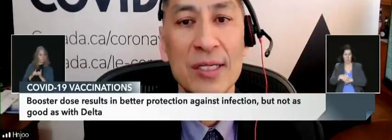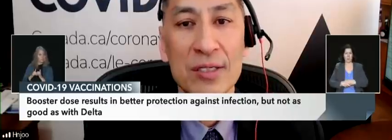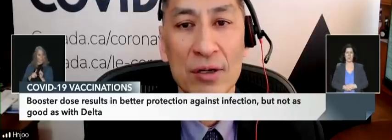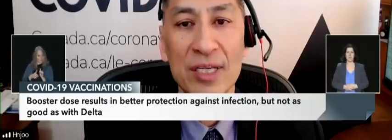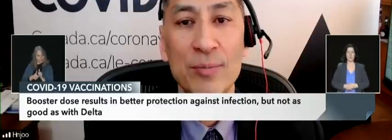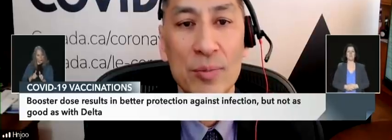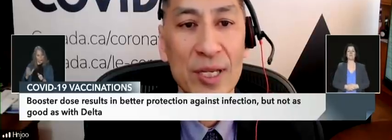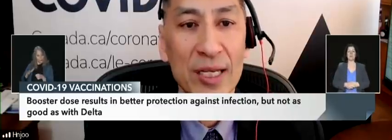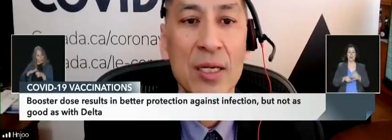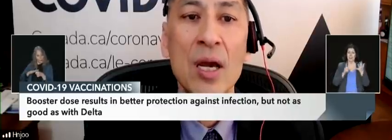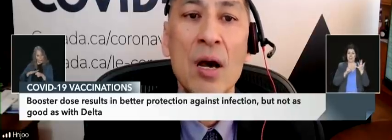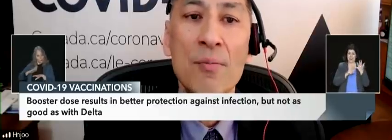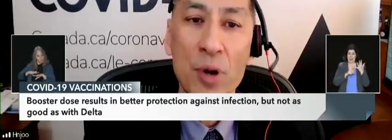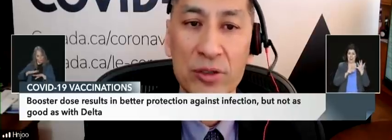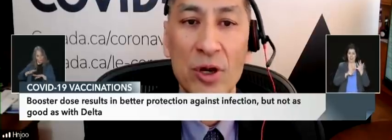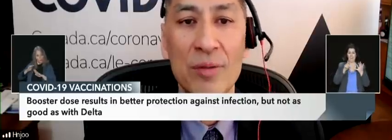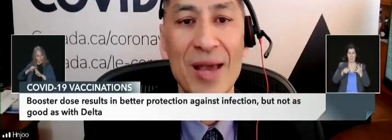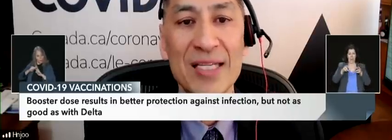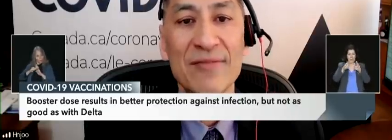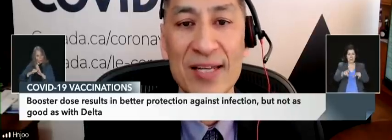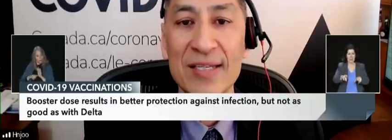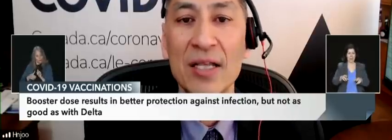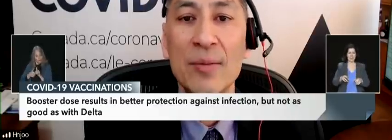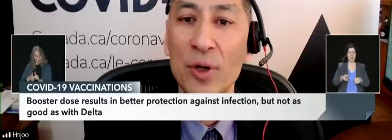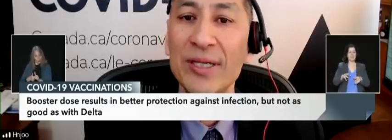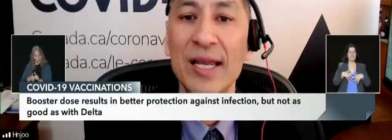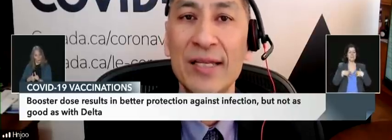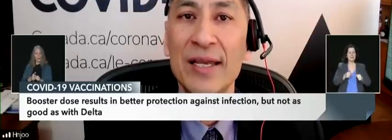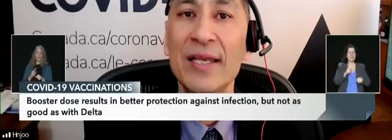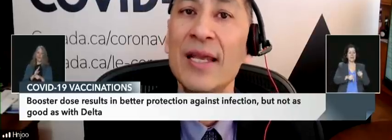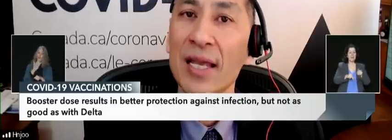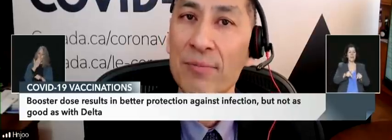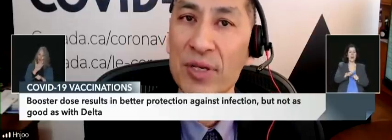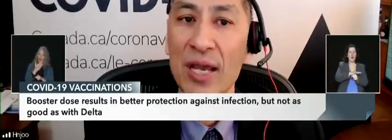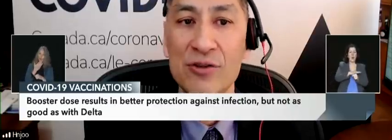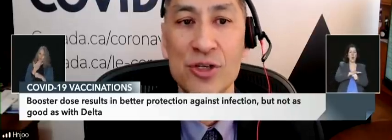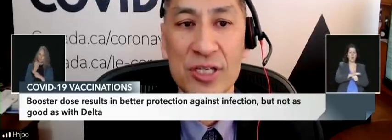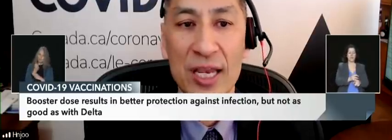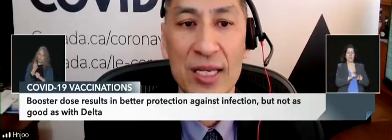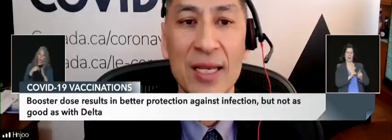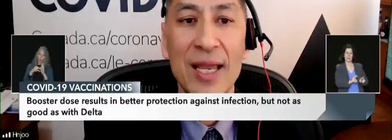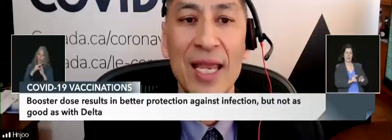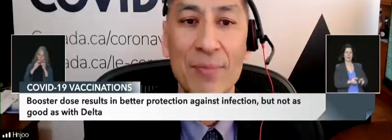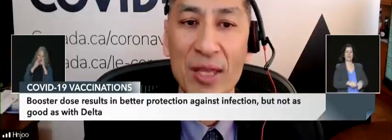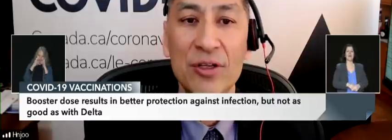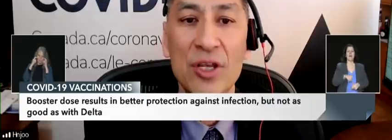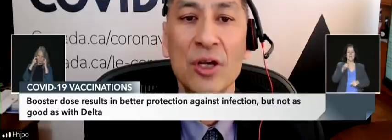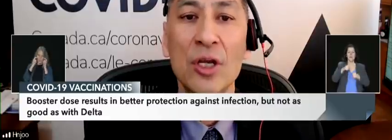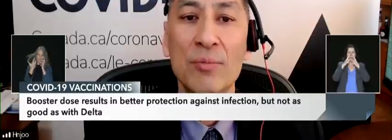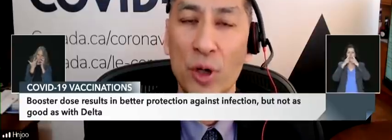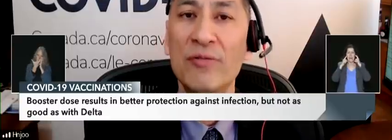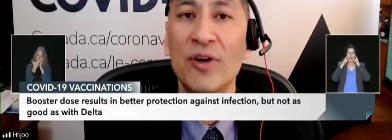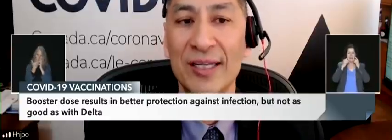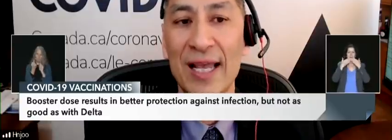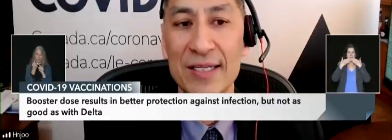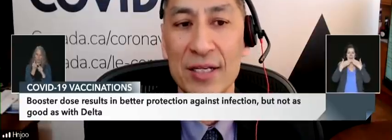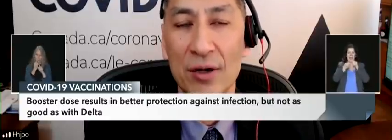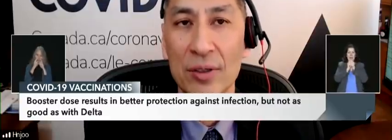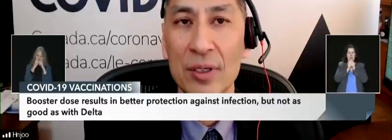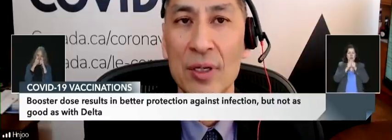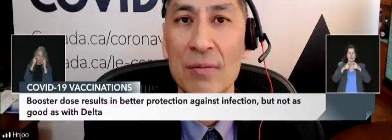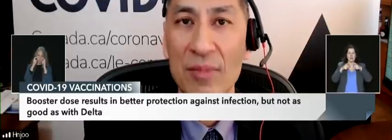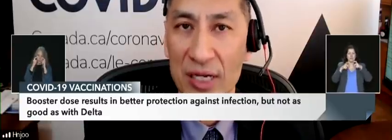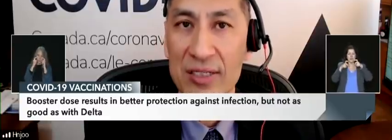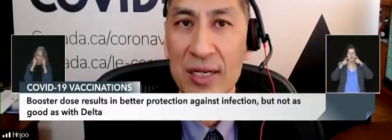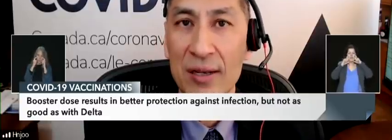locaux de santé publique, portant un masque facial de bonne qualité et bien ajusté et maintenir une bonne ventilation.